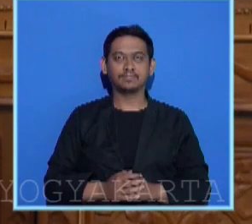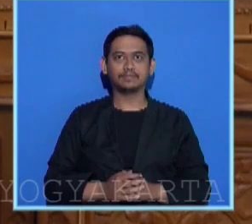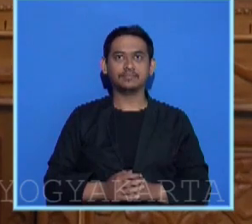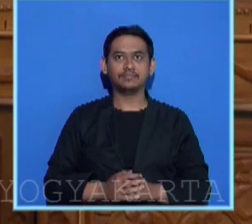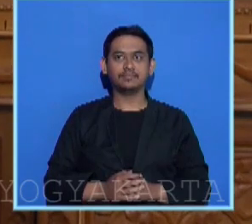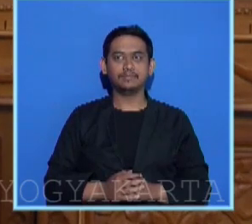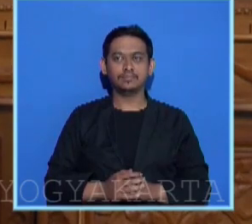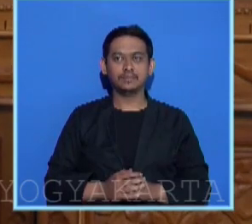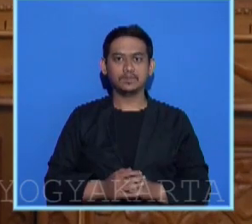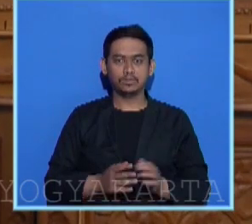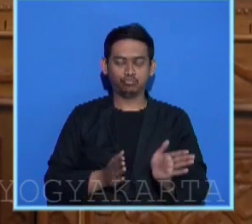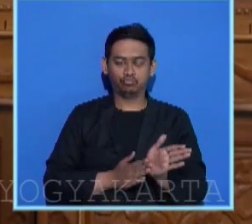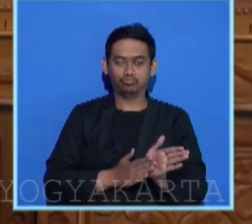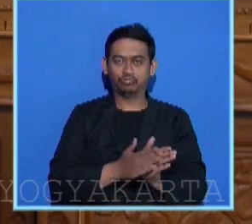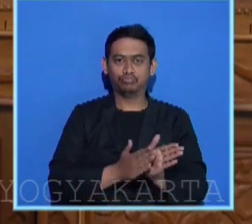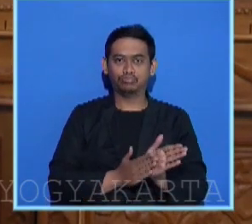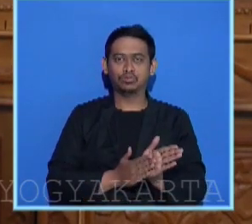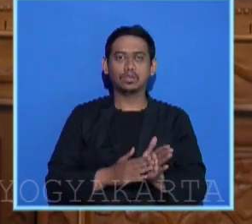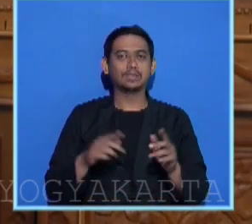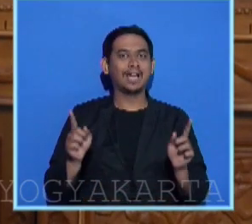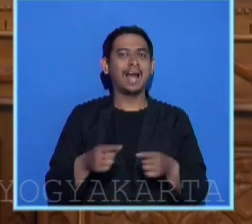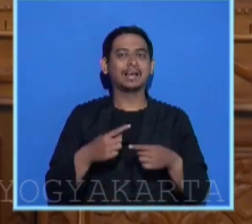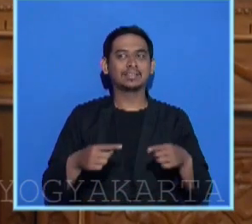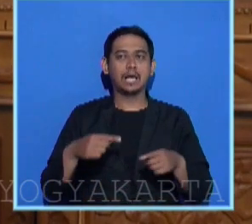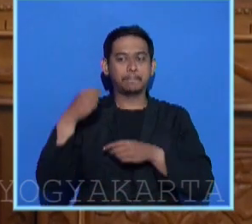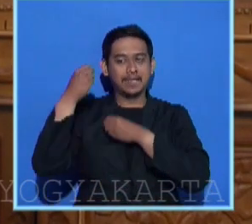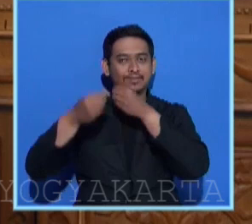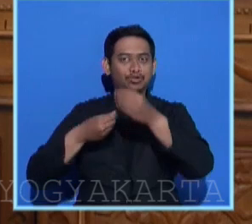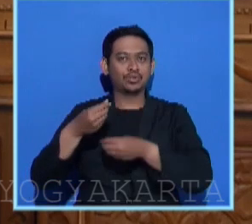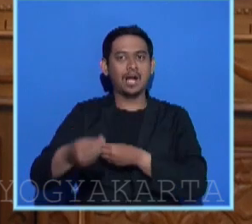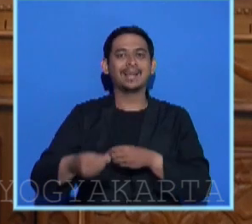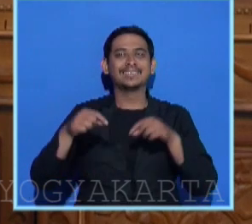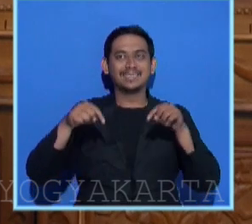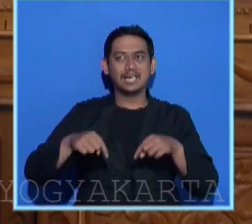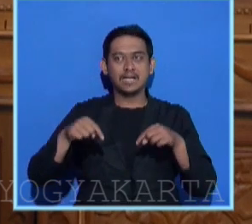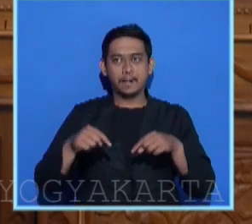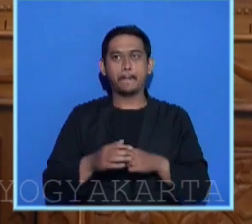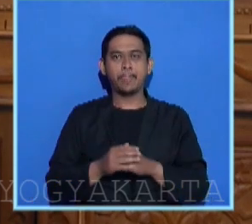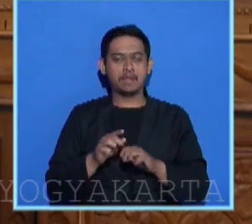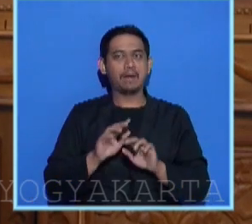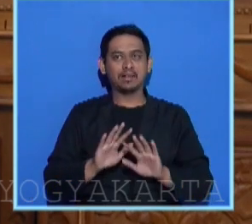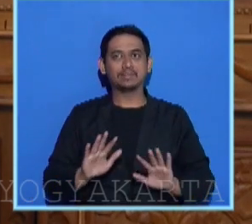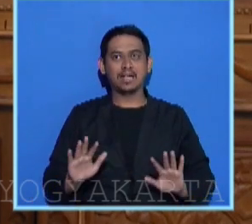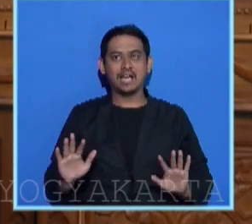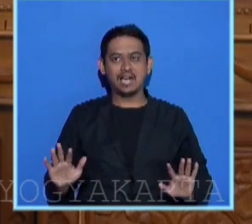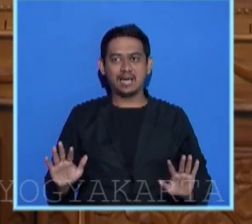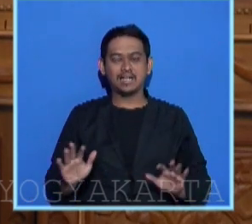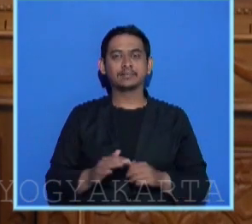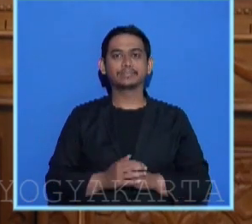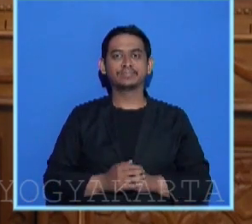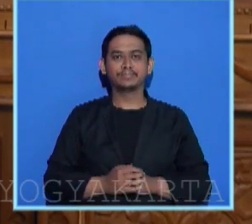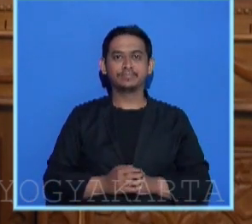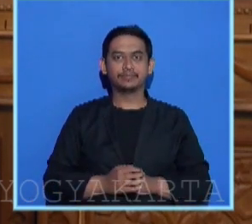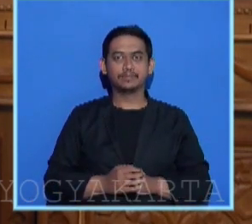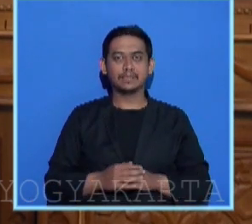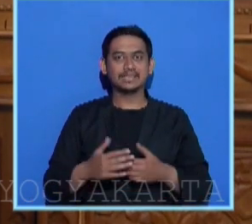Terbangan tato salah setunggaling seni musik tradisional ingkang dumugi wekdal sakmenika tasih tuwuh ngrembaka ing laladan Kabupaten Gunung